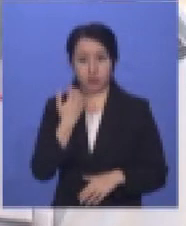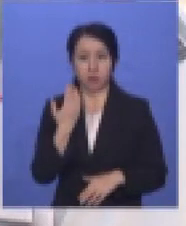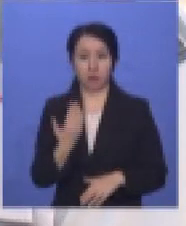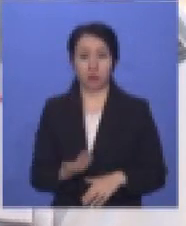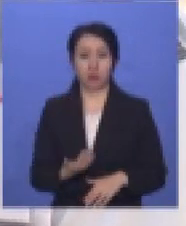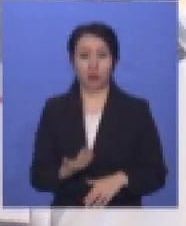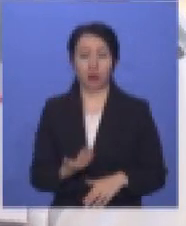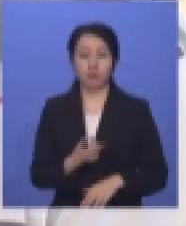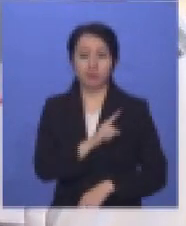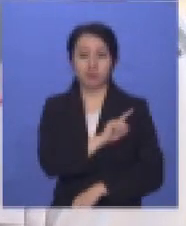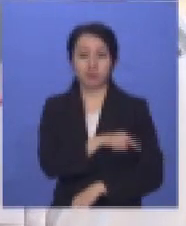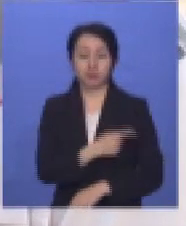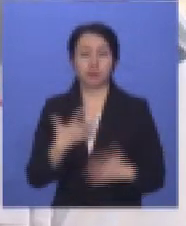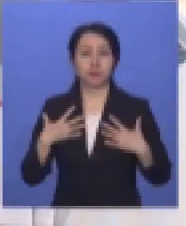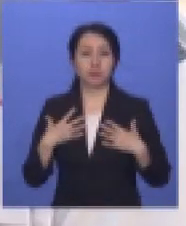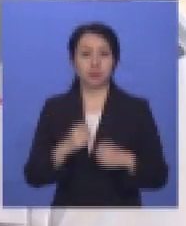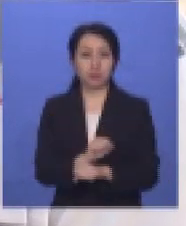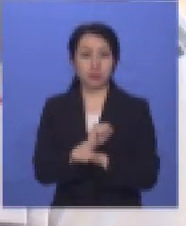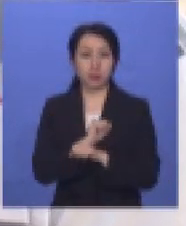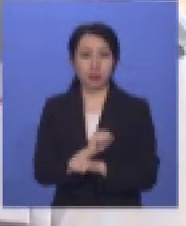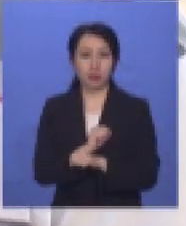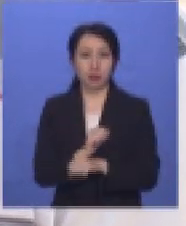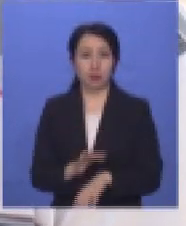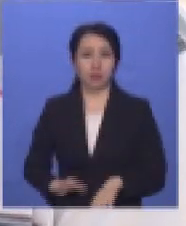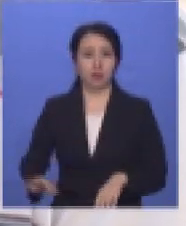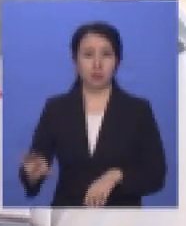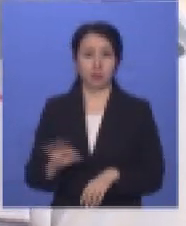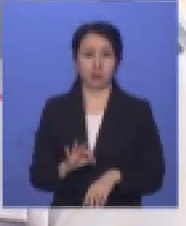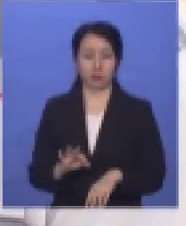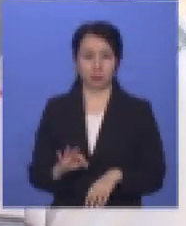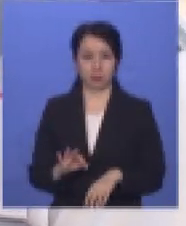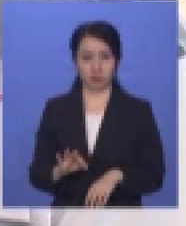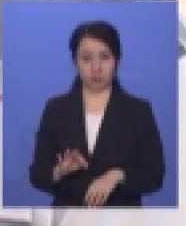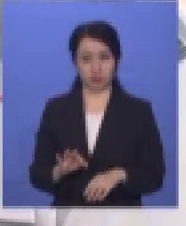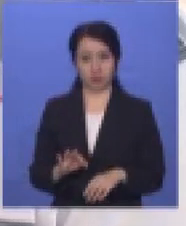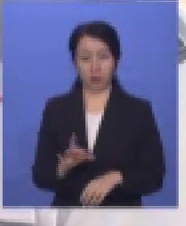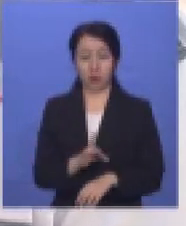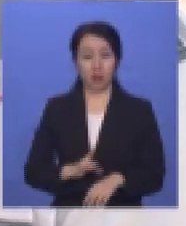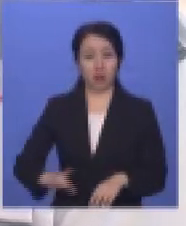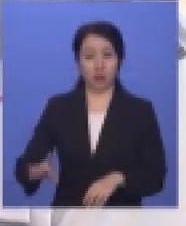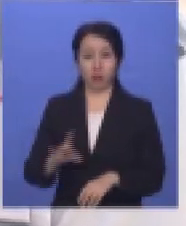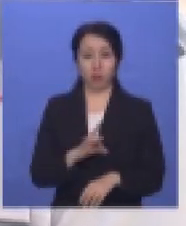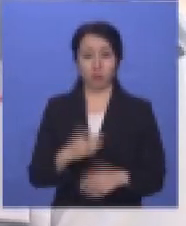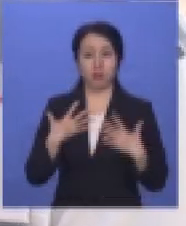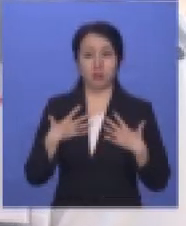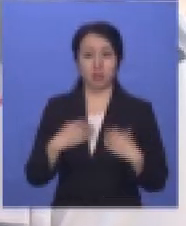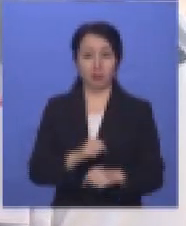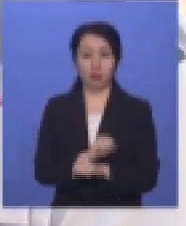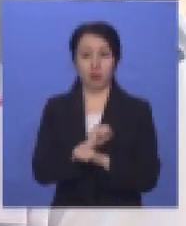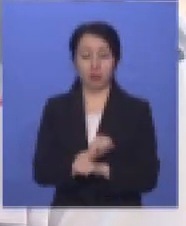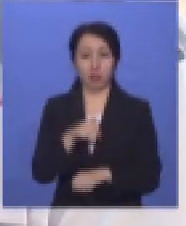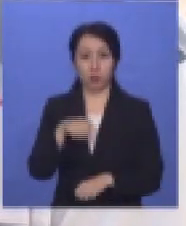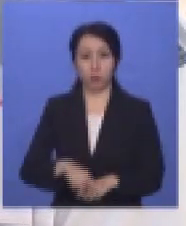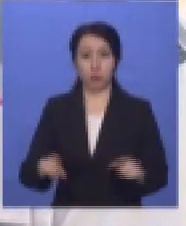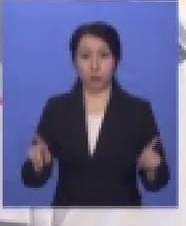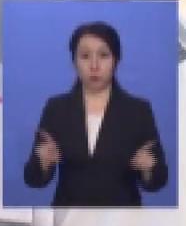как говорится, Министерству здравоохранения, областному здраву, районному здравоохранению, то, что